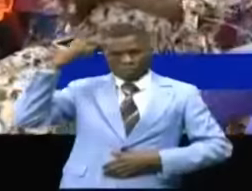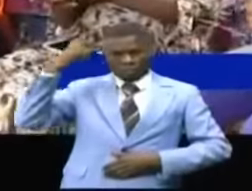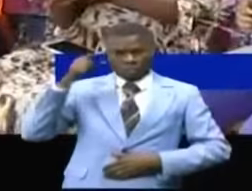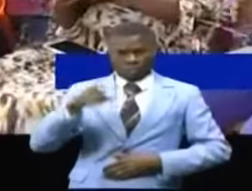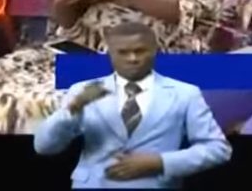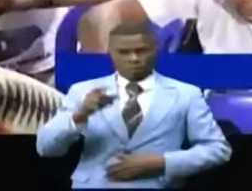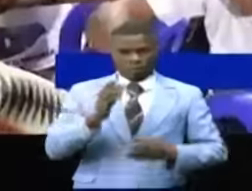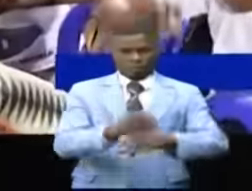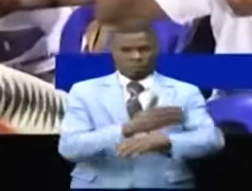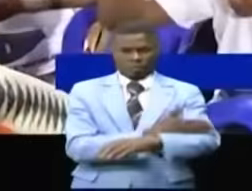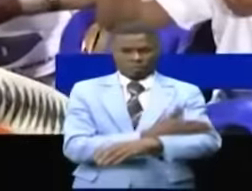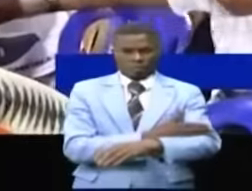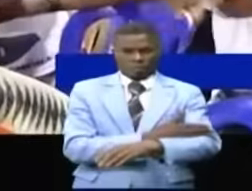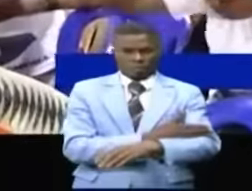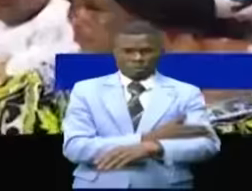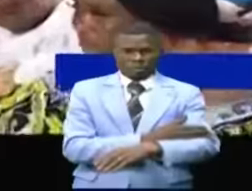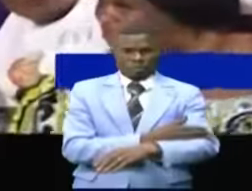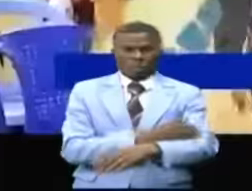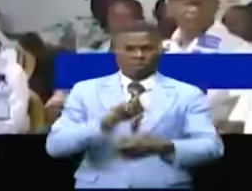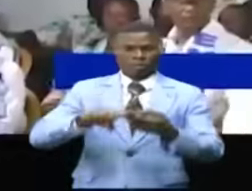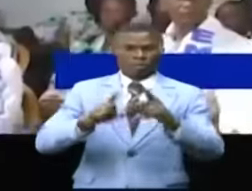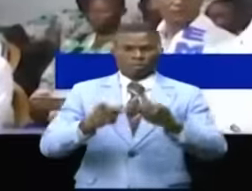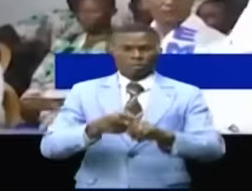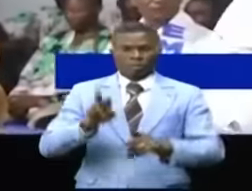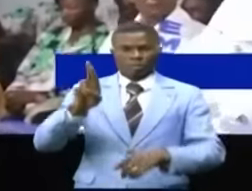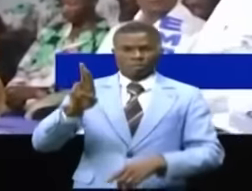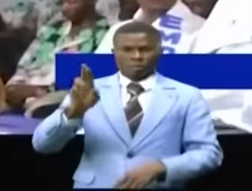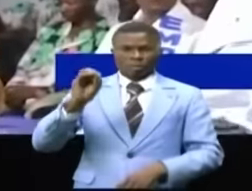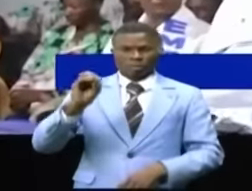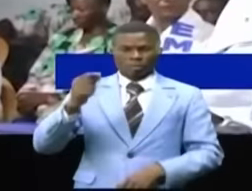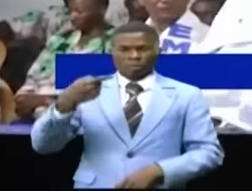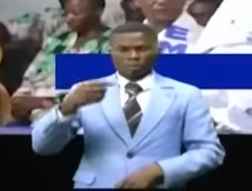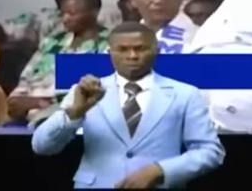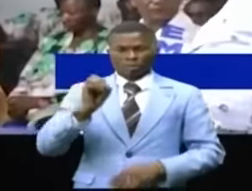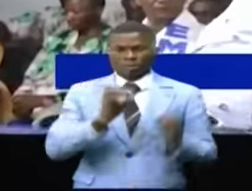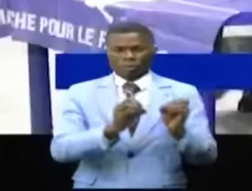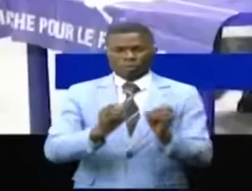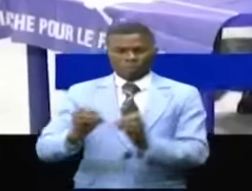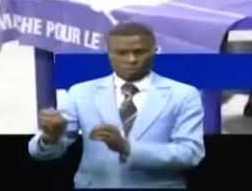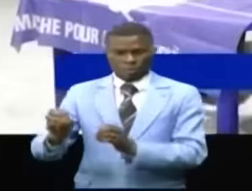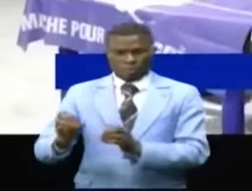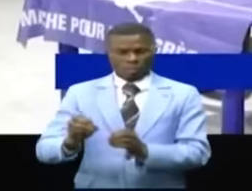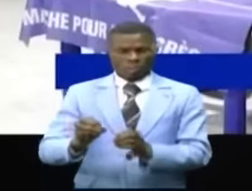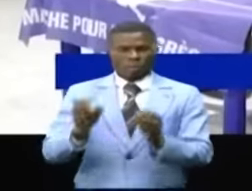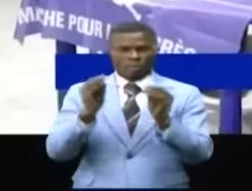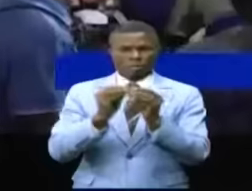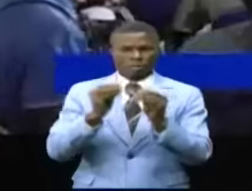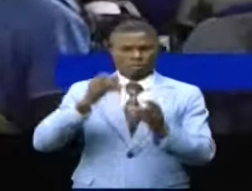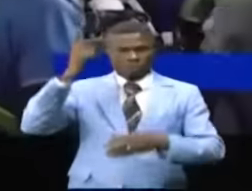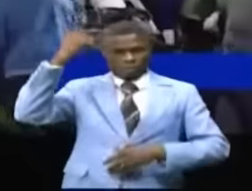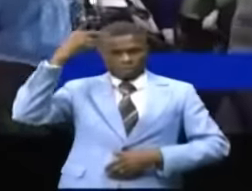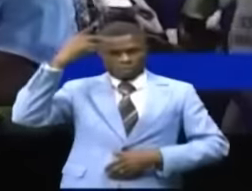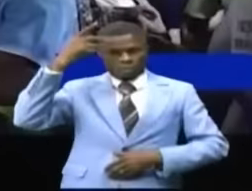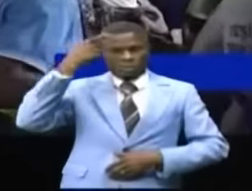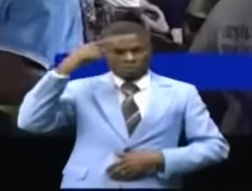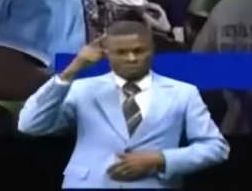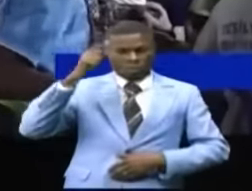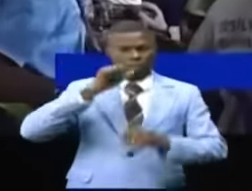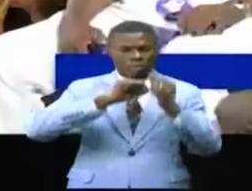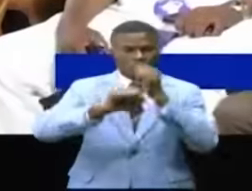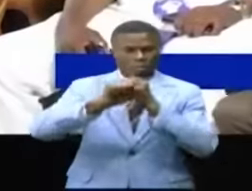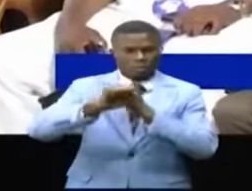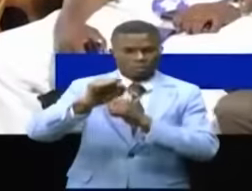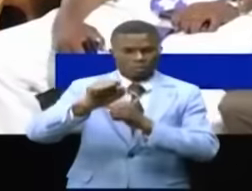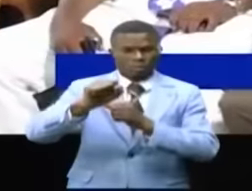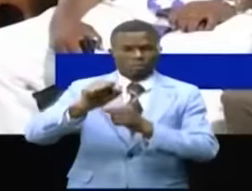le Progrès, dans sa branche Les Amis de Roger Maokola, a organisé une matinée politique en vue de